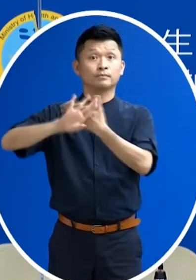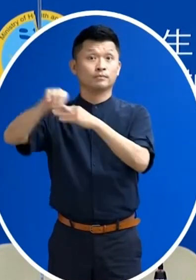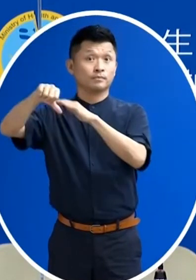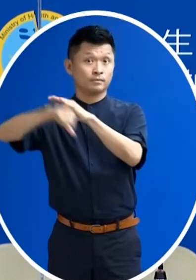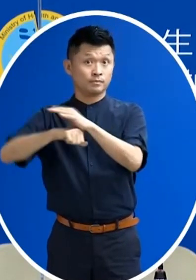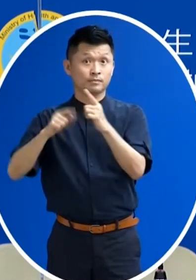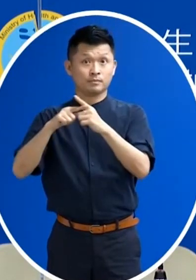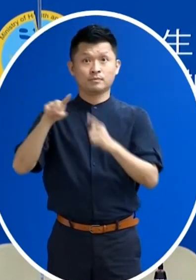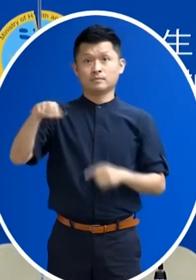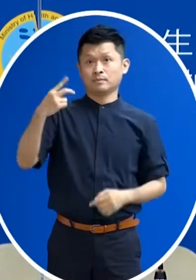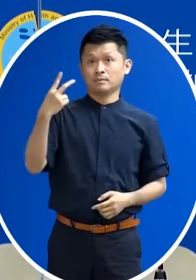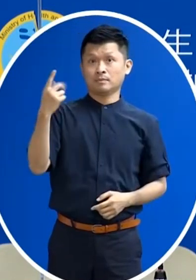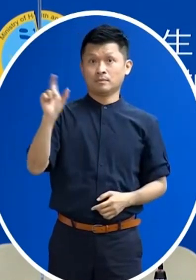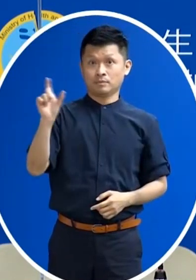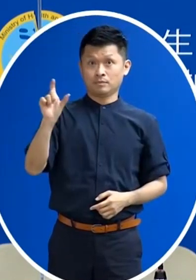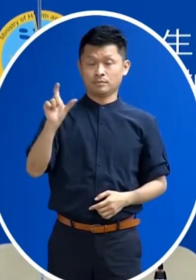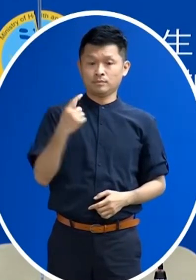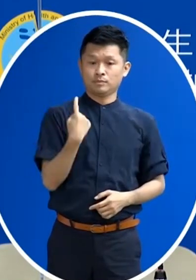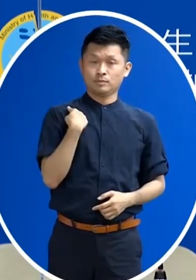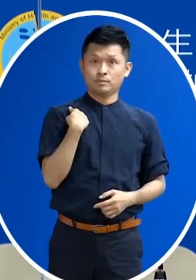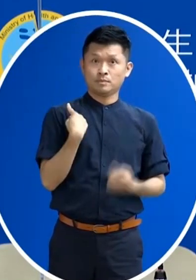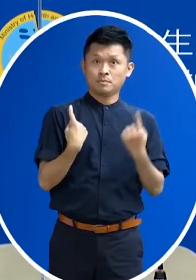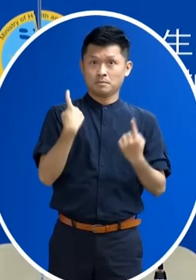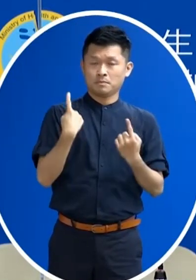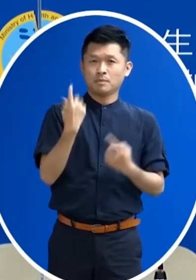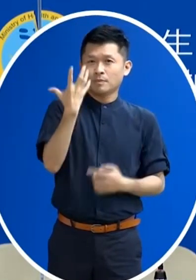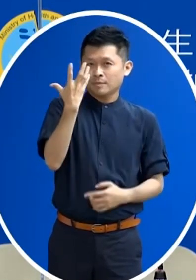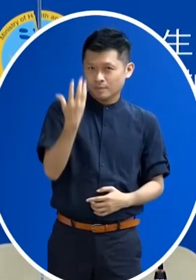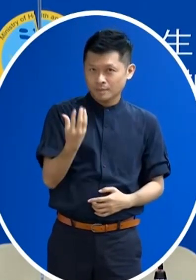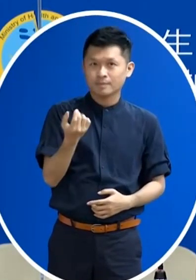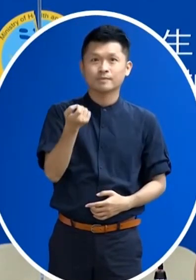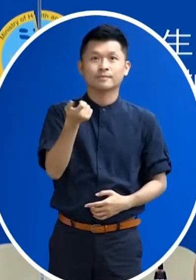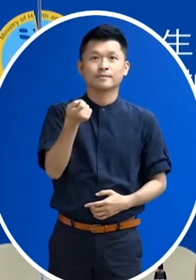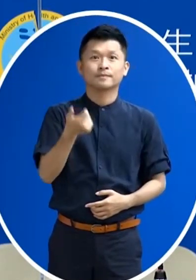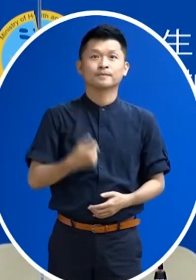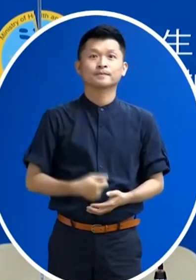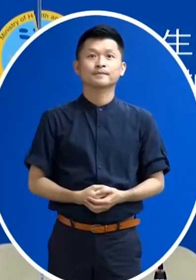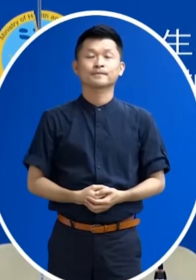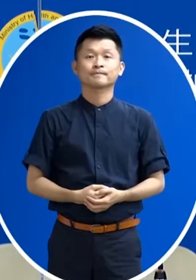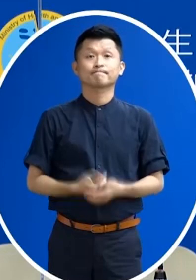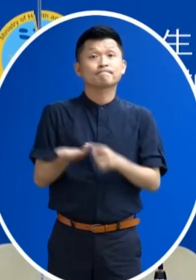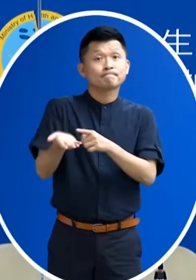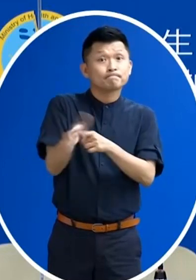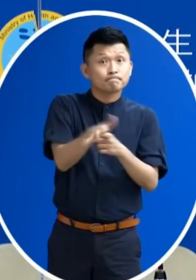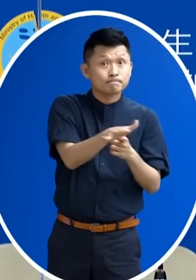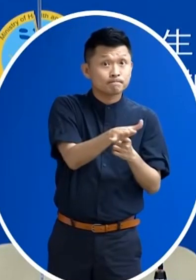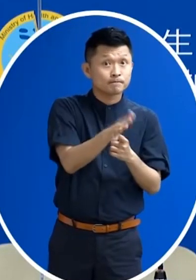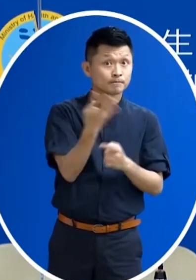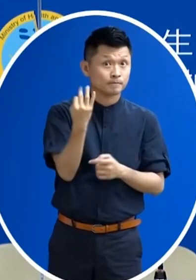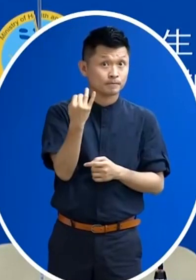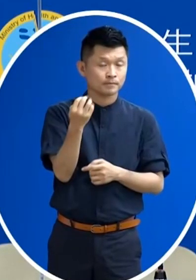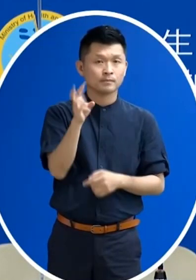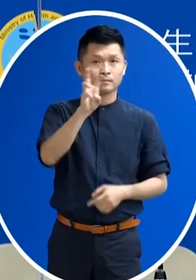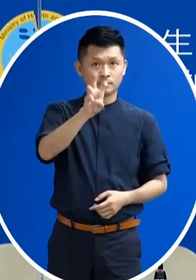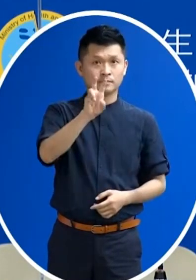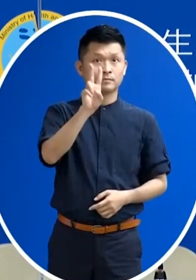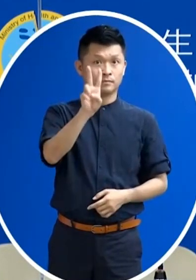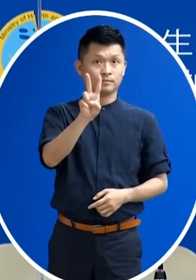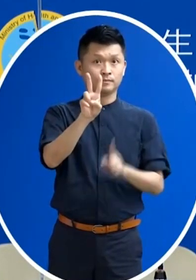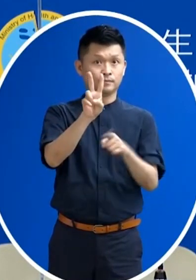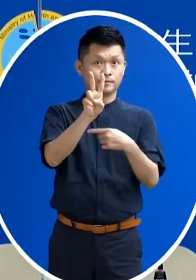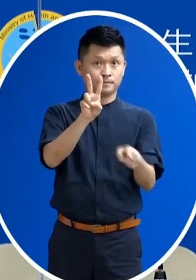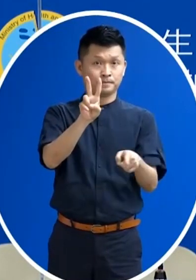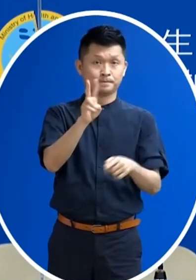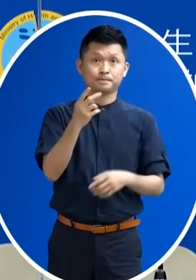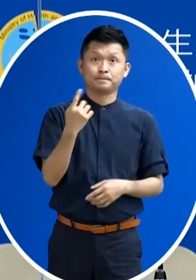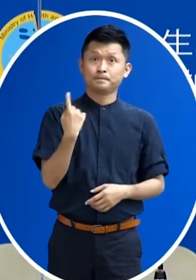病例是260位，比昨天哈来的比较低，少了一点点。好，那死亡的个案数哈有32个，跟我们